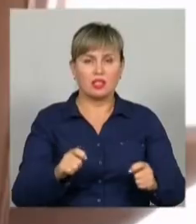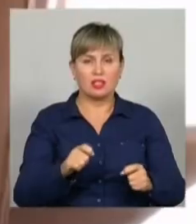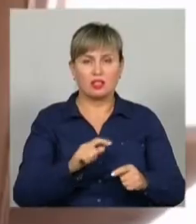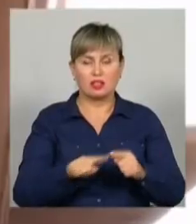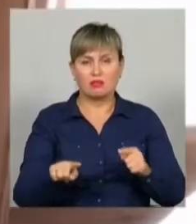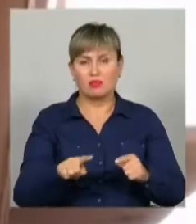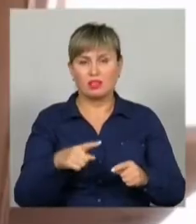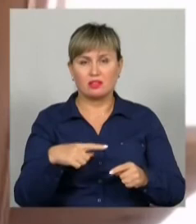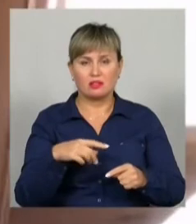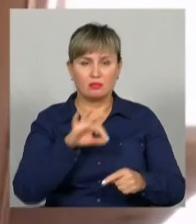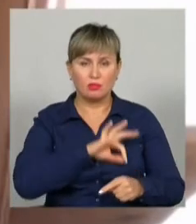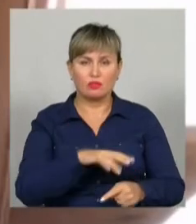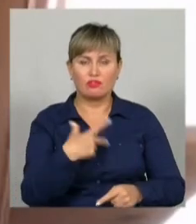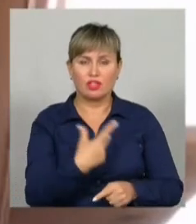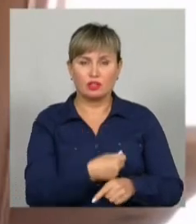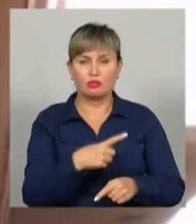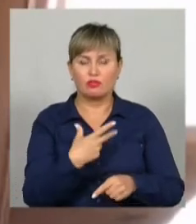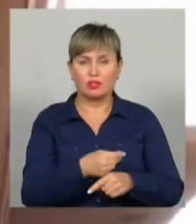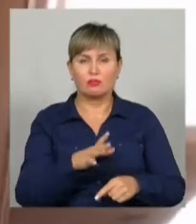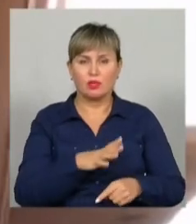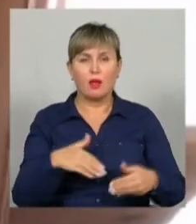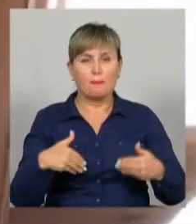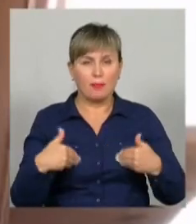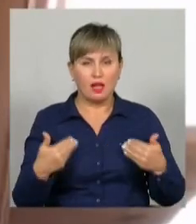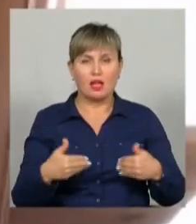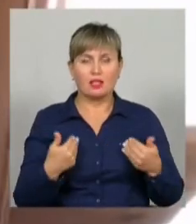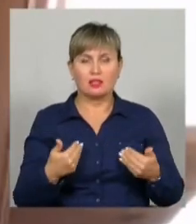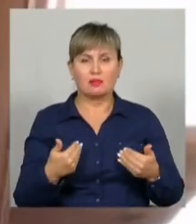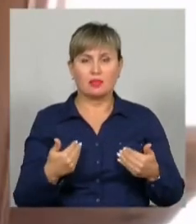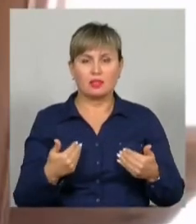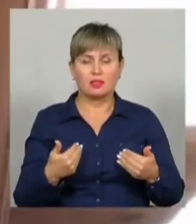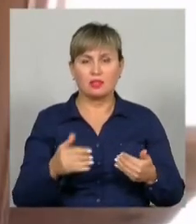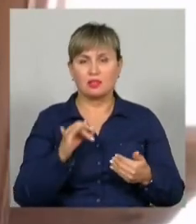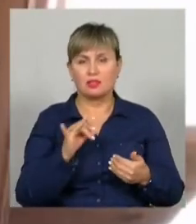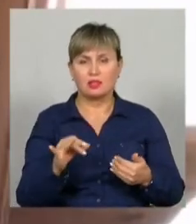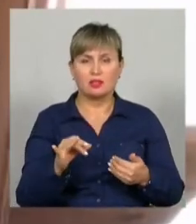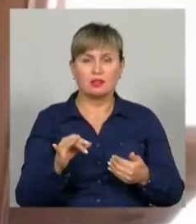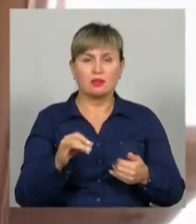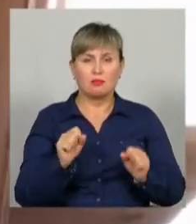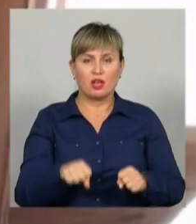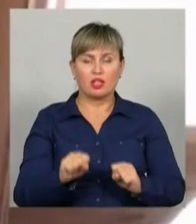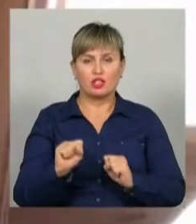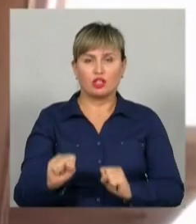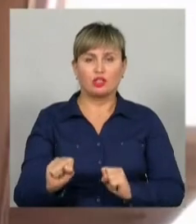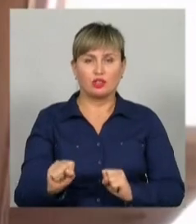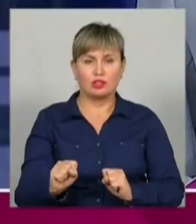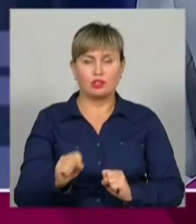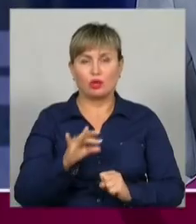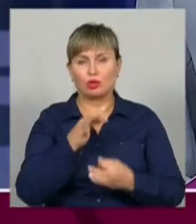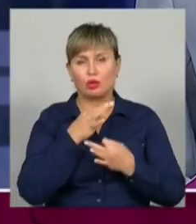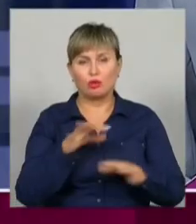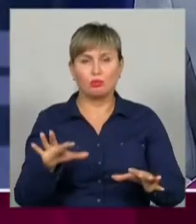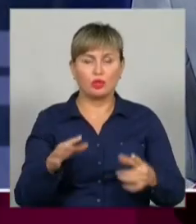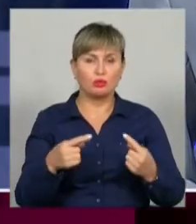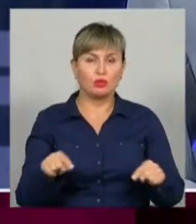и важно, чтобы эти вакцины оказались полезными и, скажем, они могли бы защитить и от любых других, скажем,